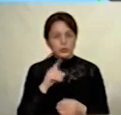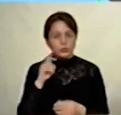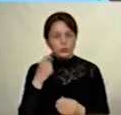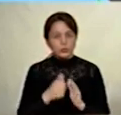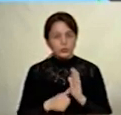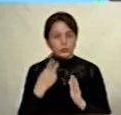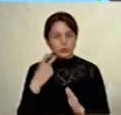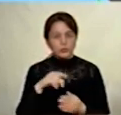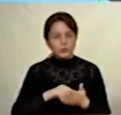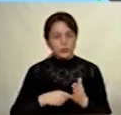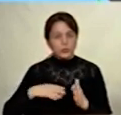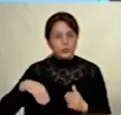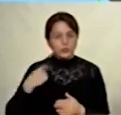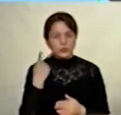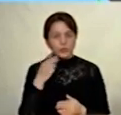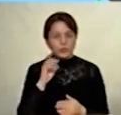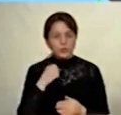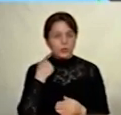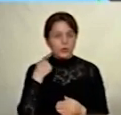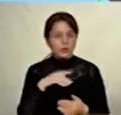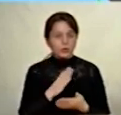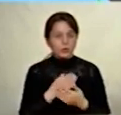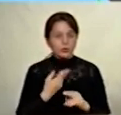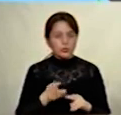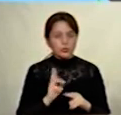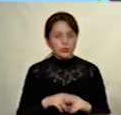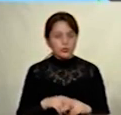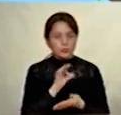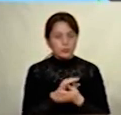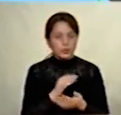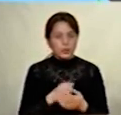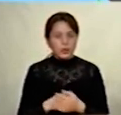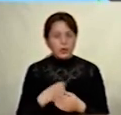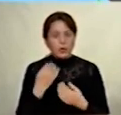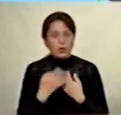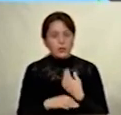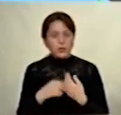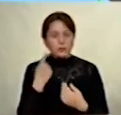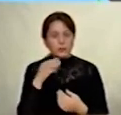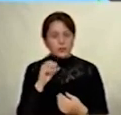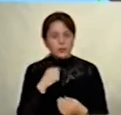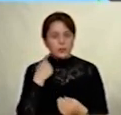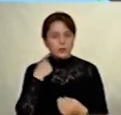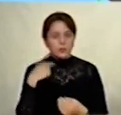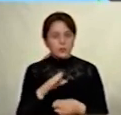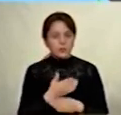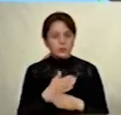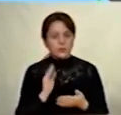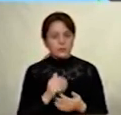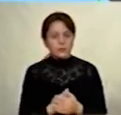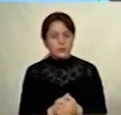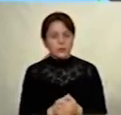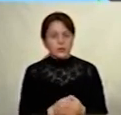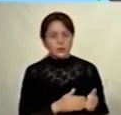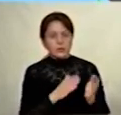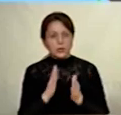162 virguldan keyin bitta raqam turibdi. Shuning uchun ko'paytmadagi oxirdagi bitta raqamni ajratib virgul qo'yamiz.